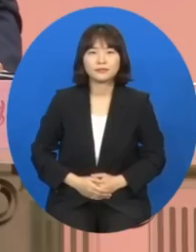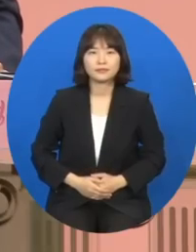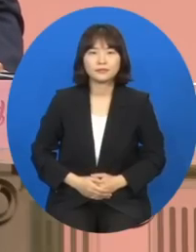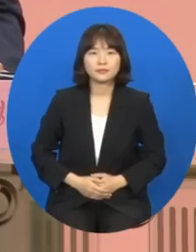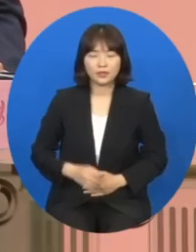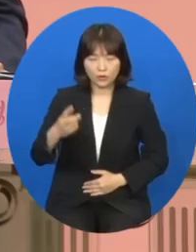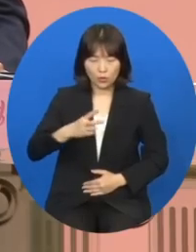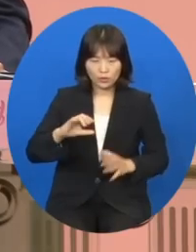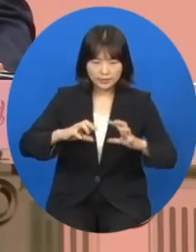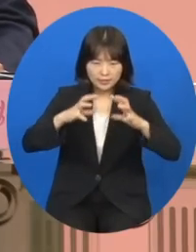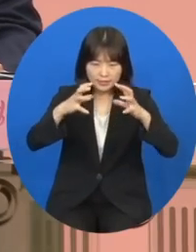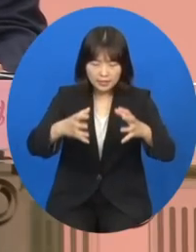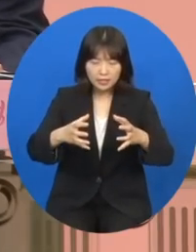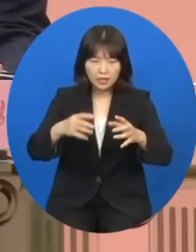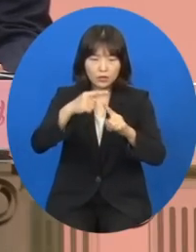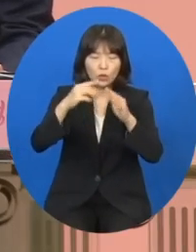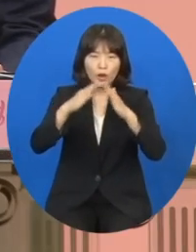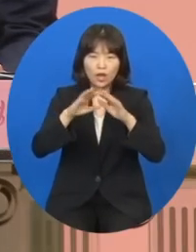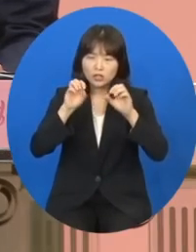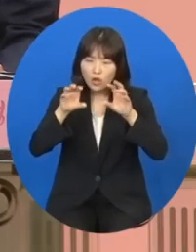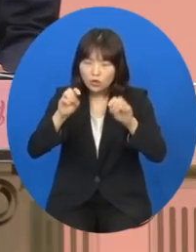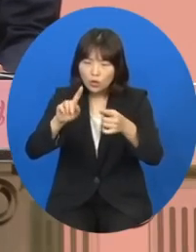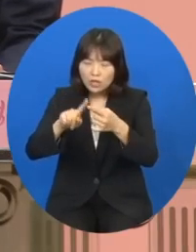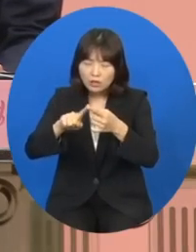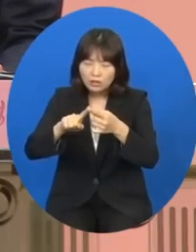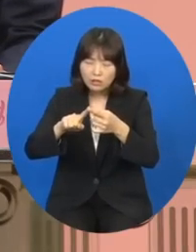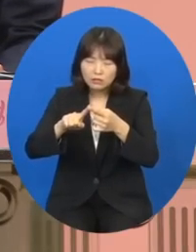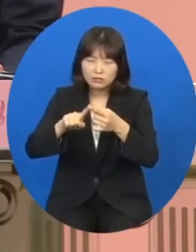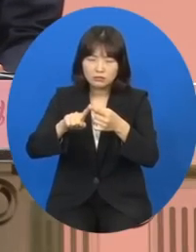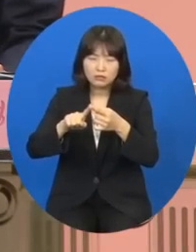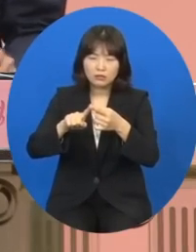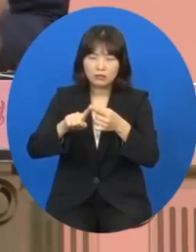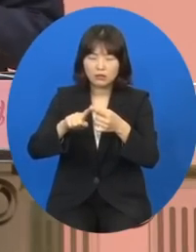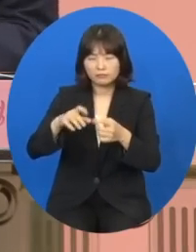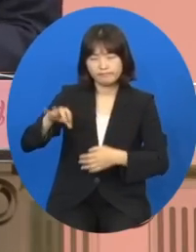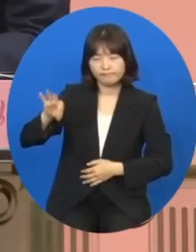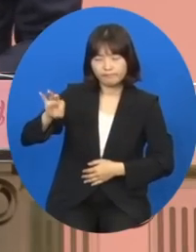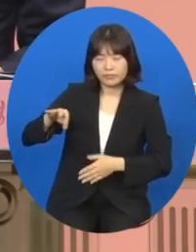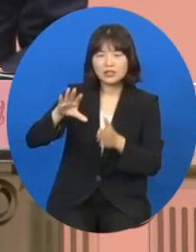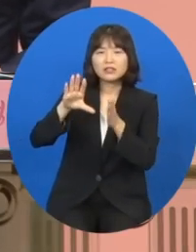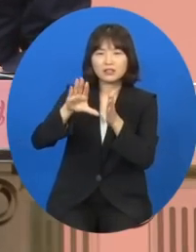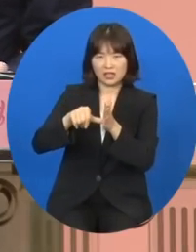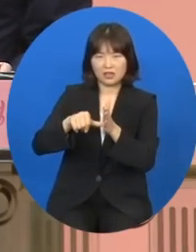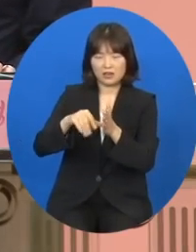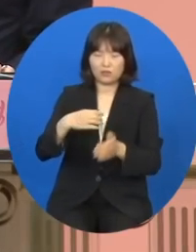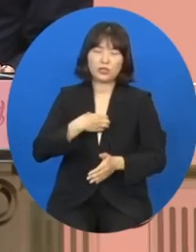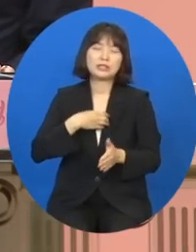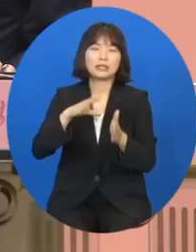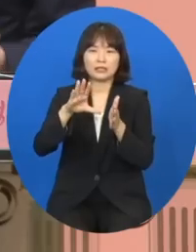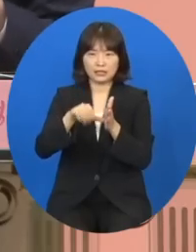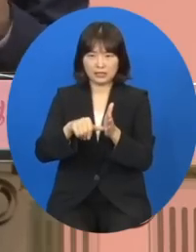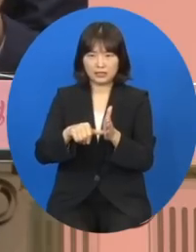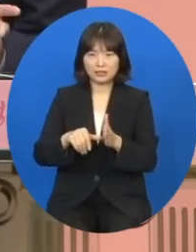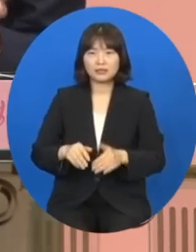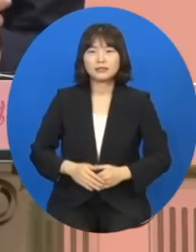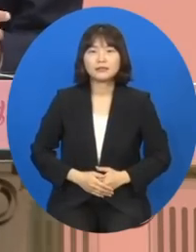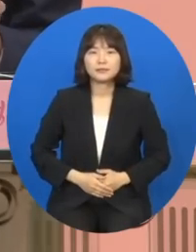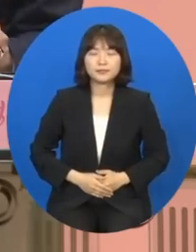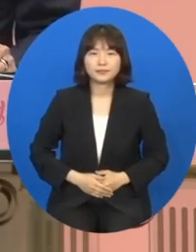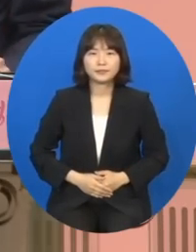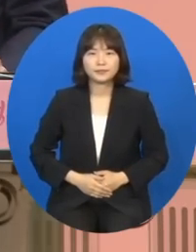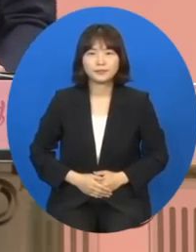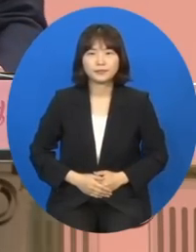그리고 세 개 교회가 성결을 잃어가고 있을 미 개시되었습니다 4 플스 보선 광고의 쓰고 썰 클리코 우리